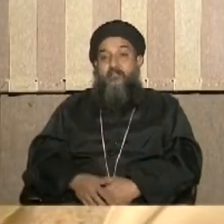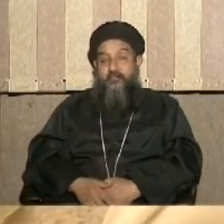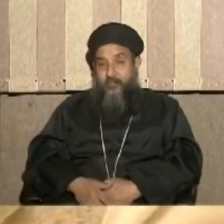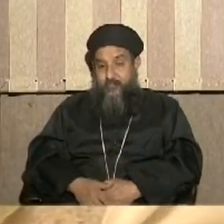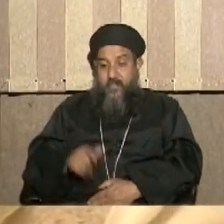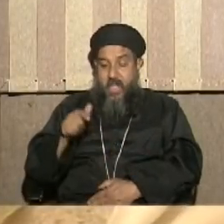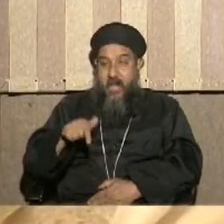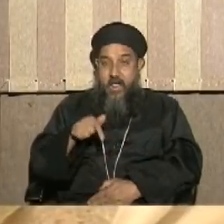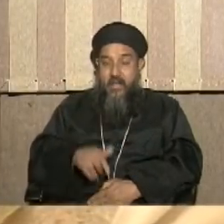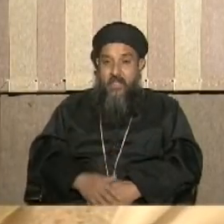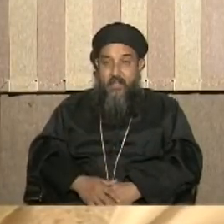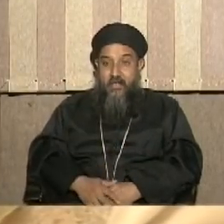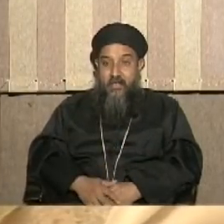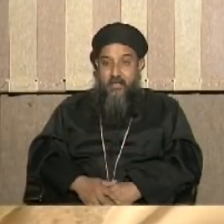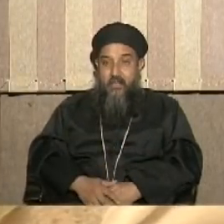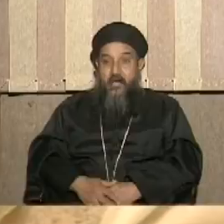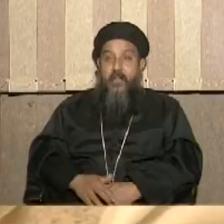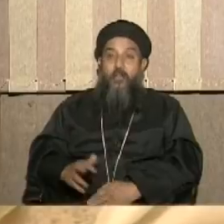أنا هنا